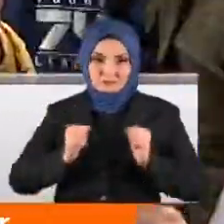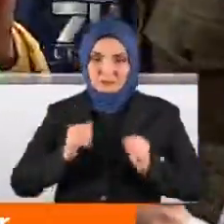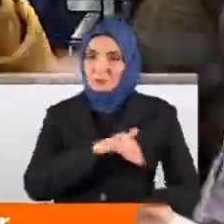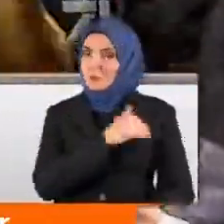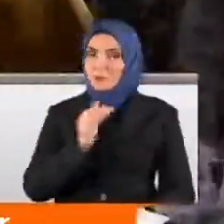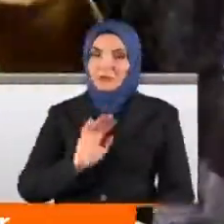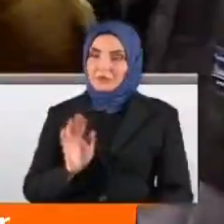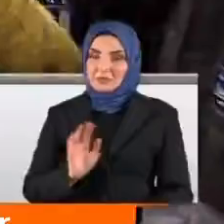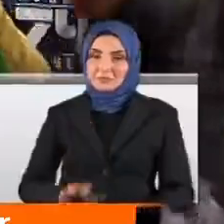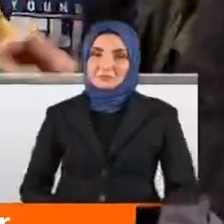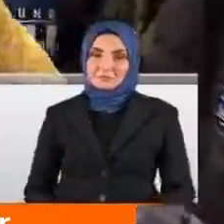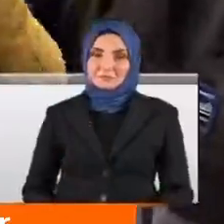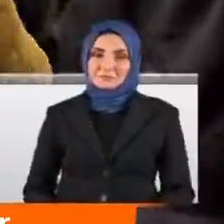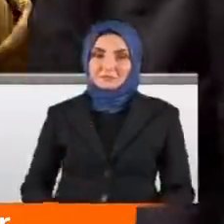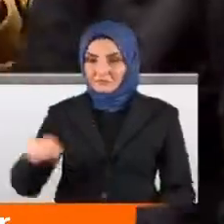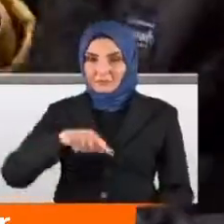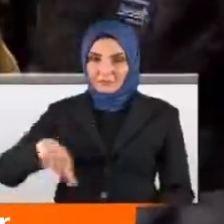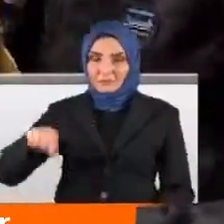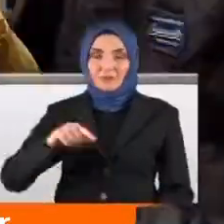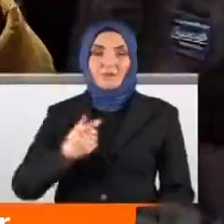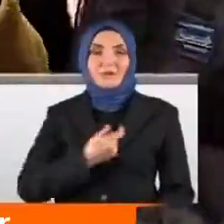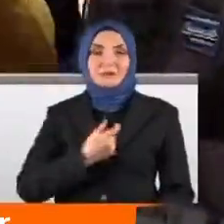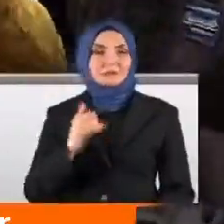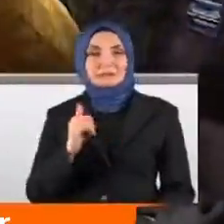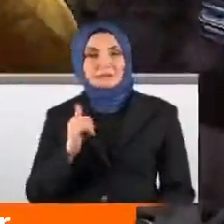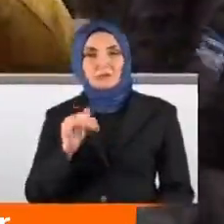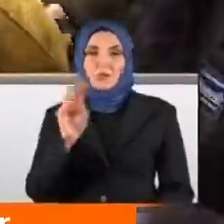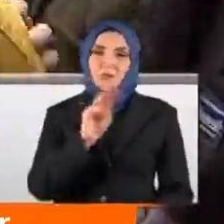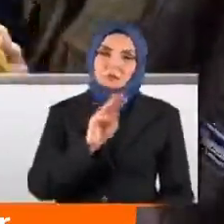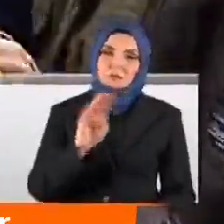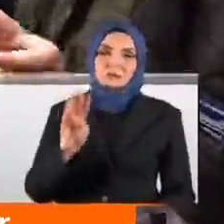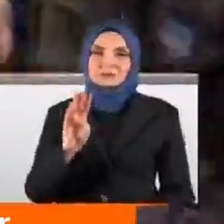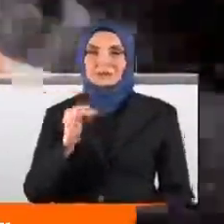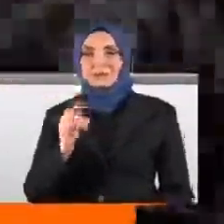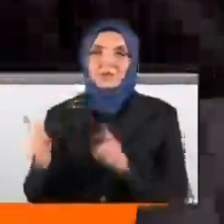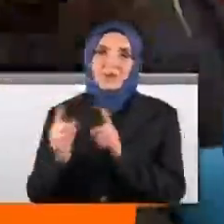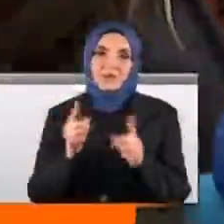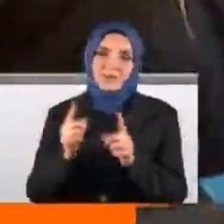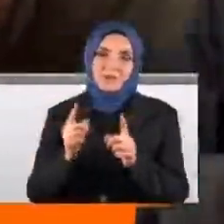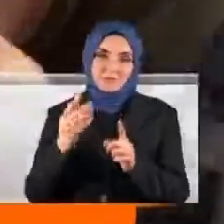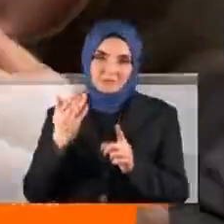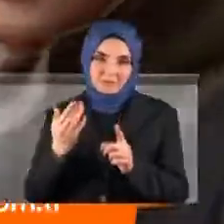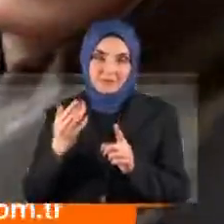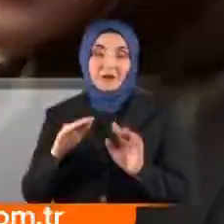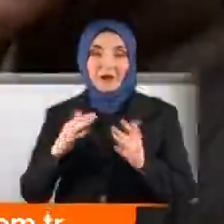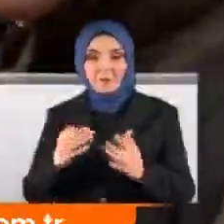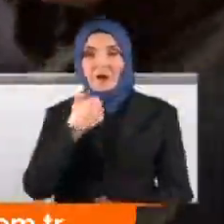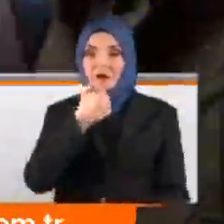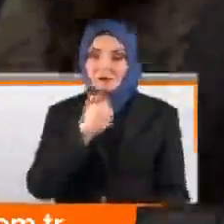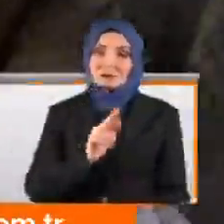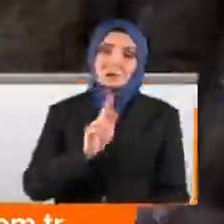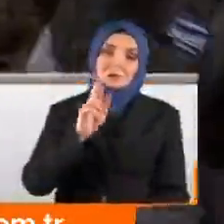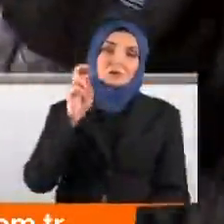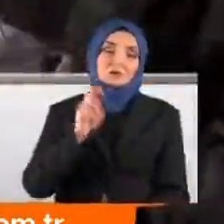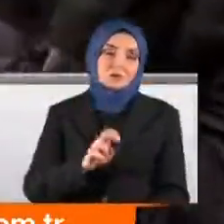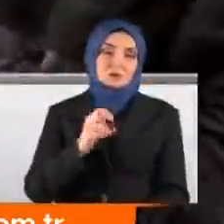şey. Buradaki öğrencilerin kilosu genellikle 30 ila 40 kilo arasında ama onlarsa işte 6 kilo, 7 kilo,